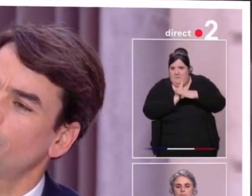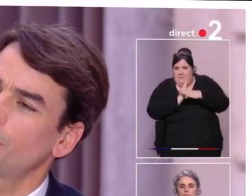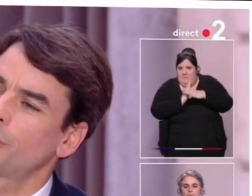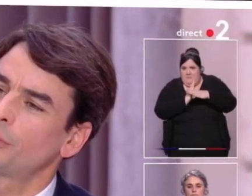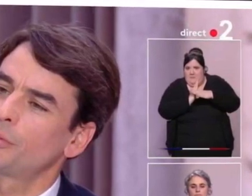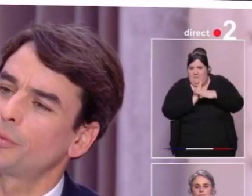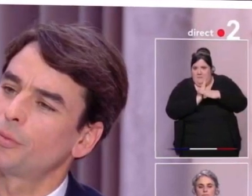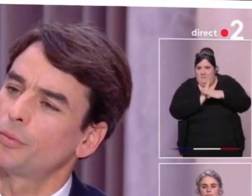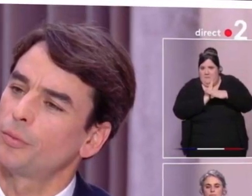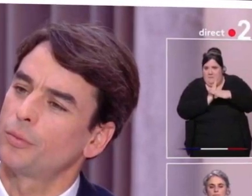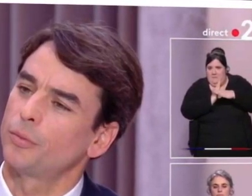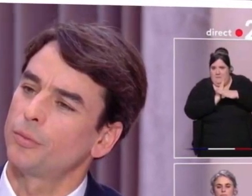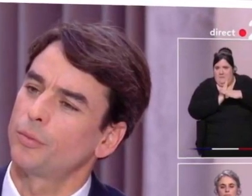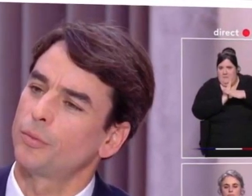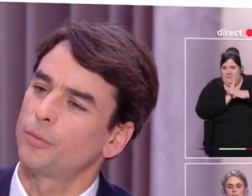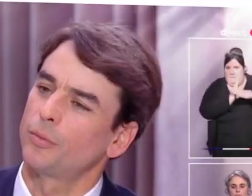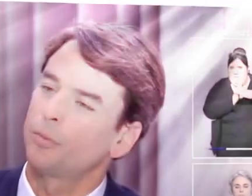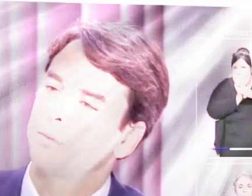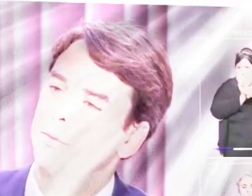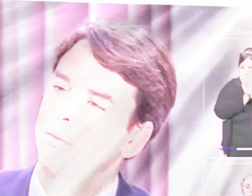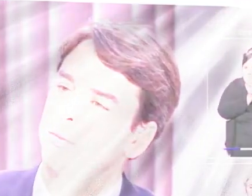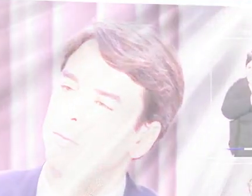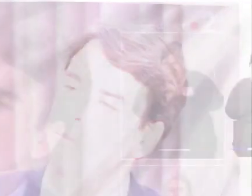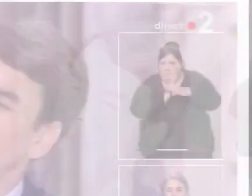en interne, ce qui n'est pas toujours le cas.